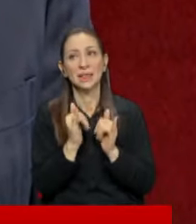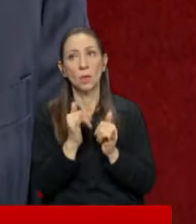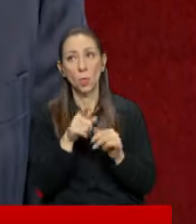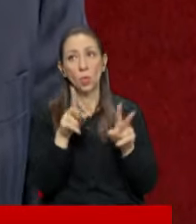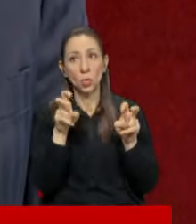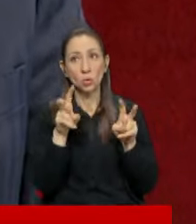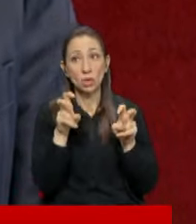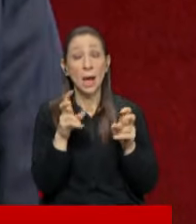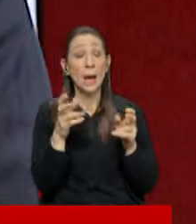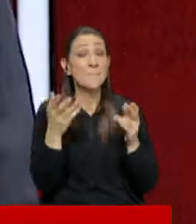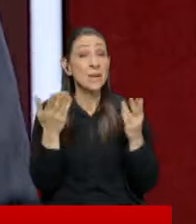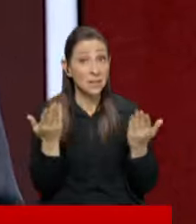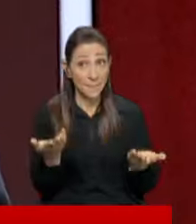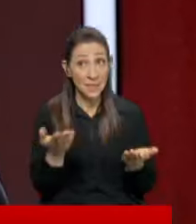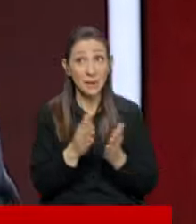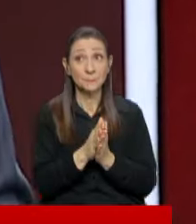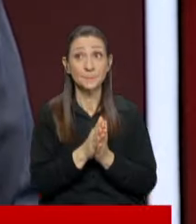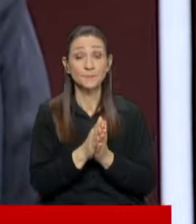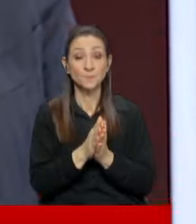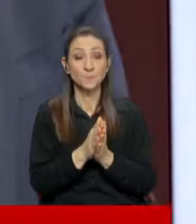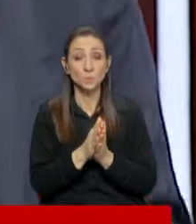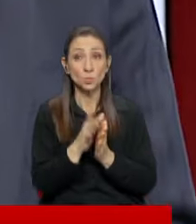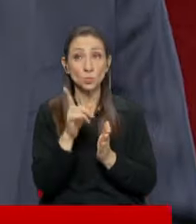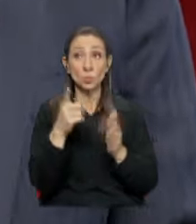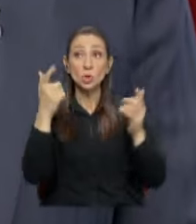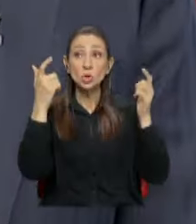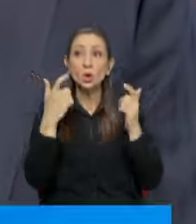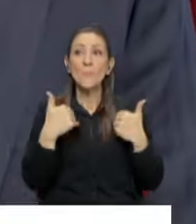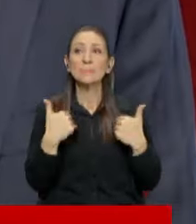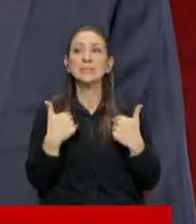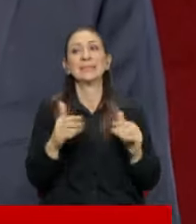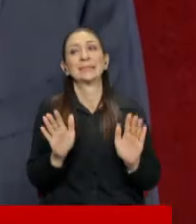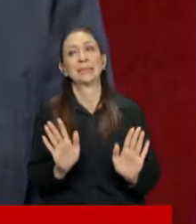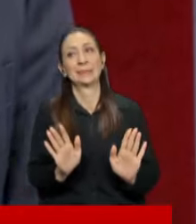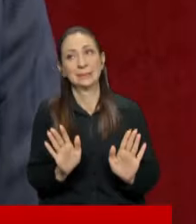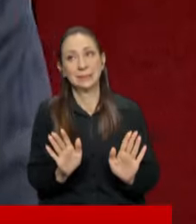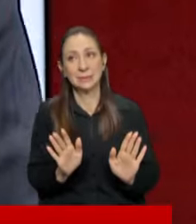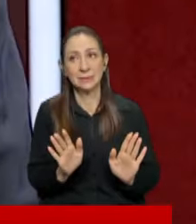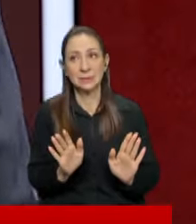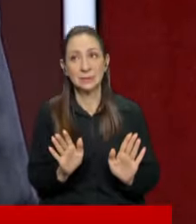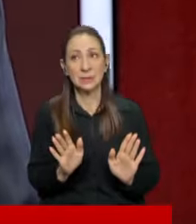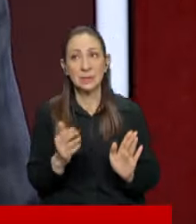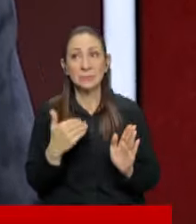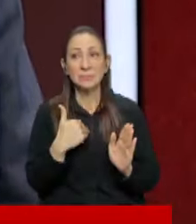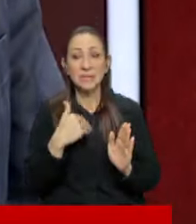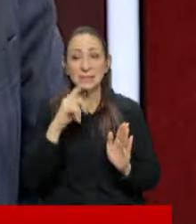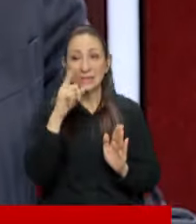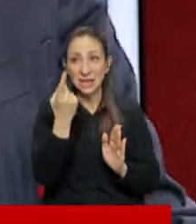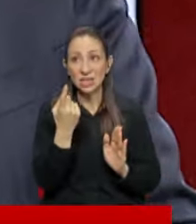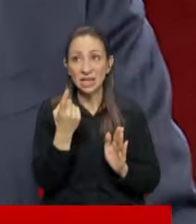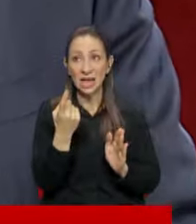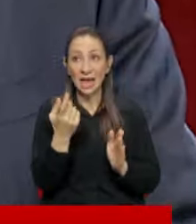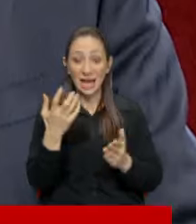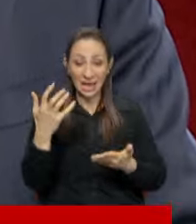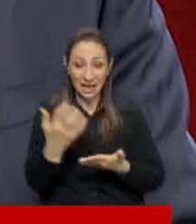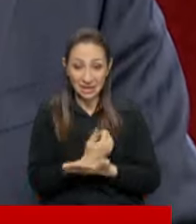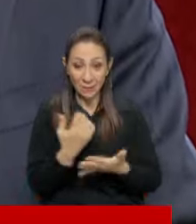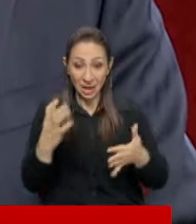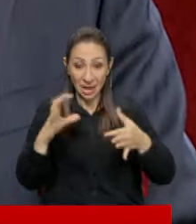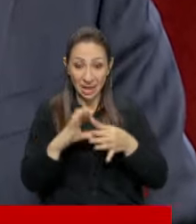konuda. Ama tabii buna biz sorumlu olmadığımız için bize sadece kazanmakla